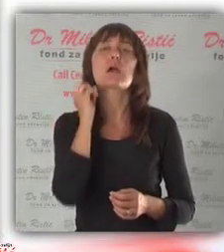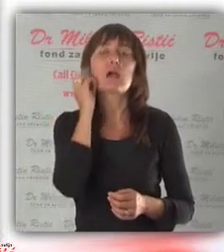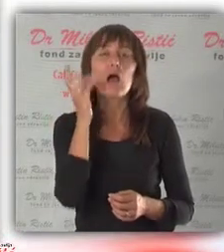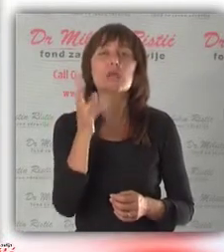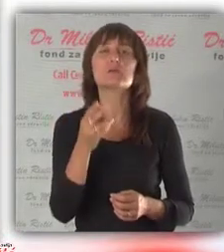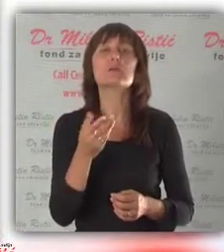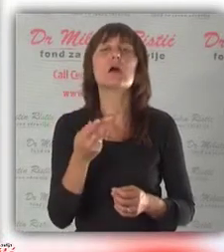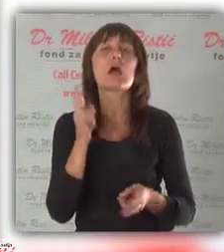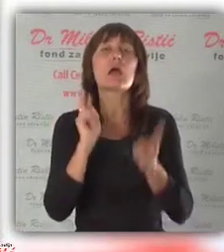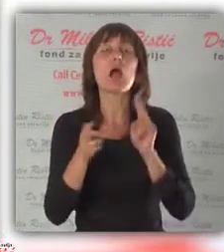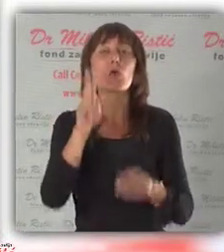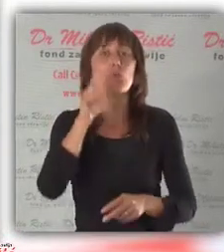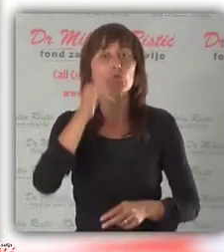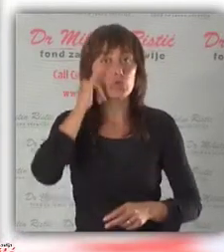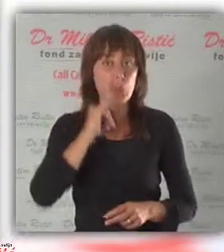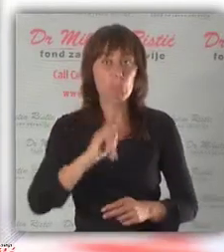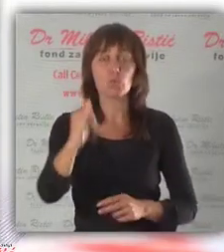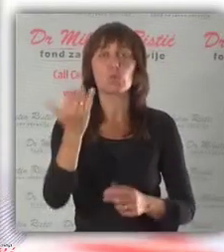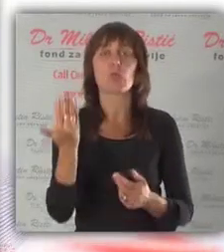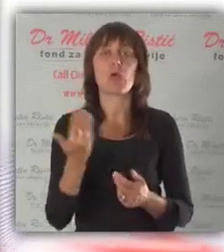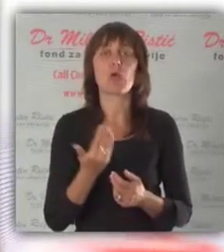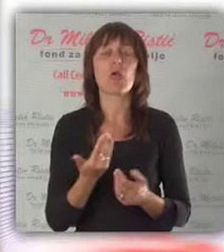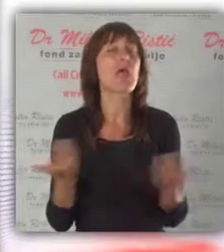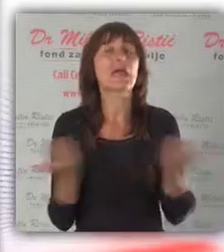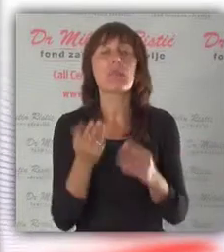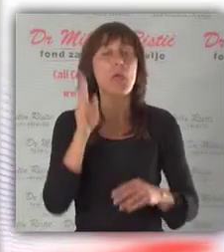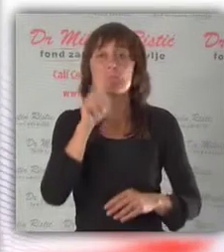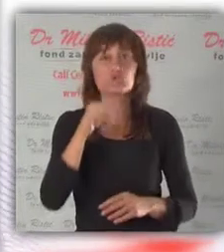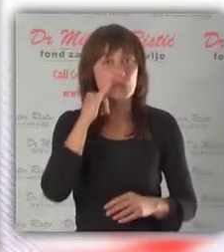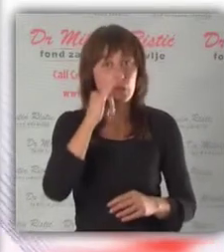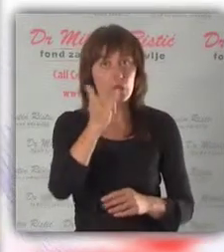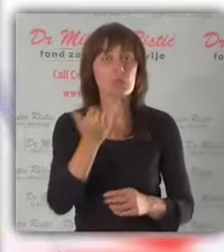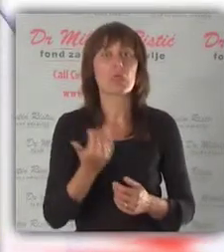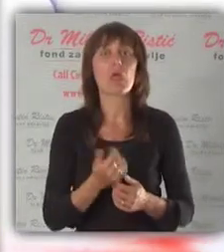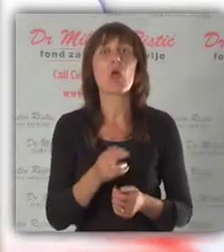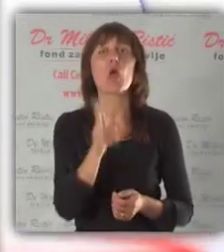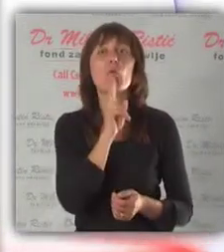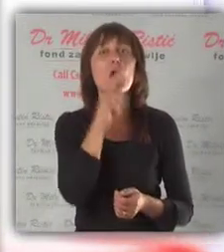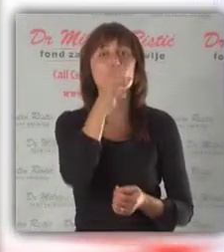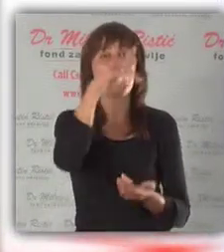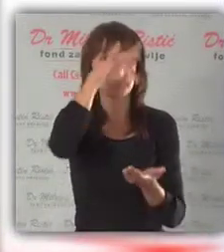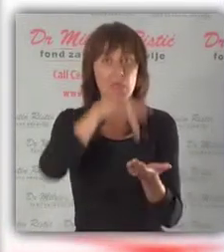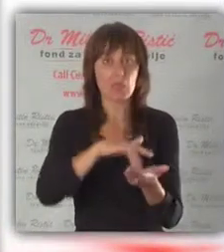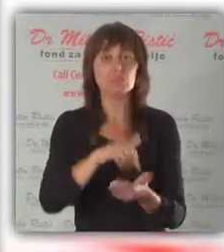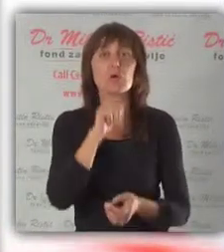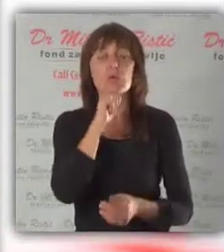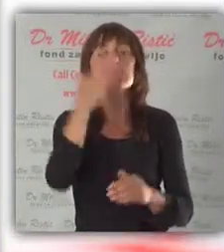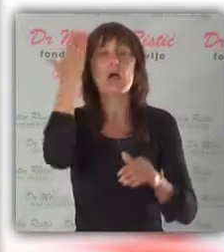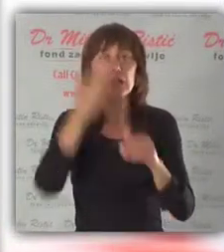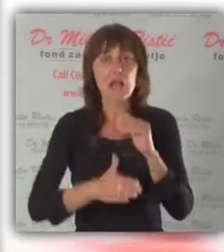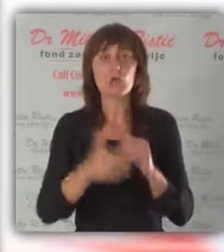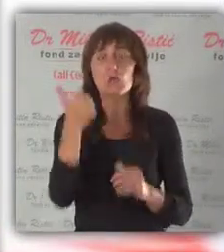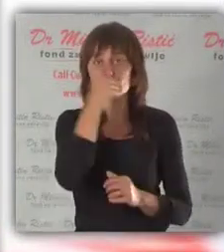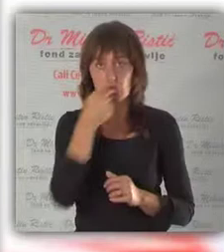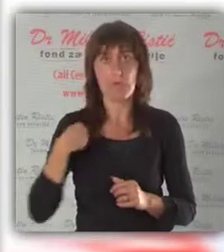kog uzrasta već, čime može da putuje, kuda može da putuje, gde, koja je to